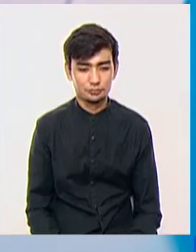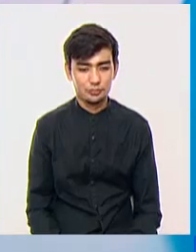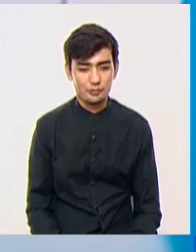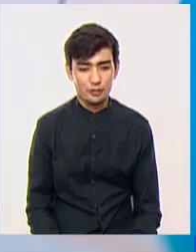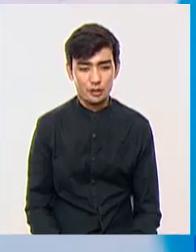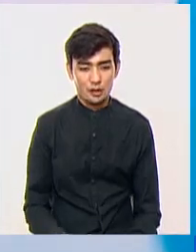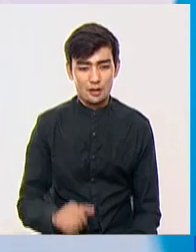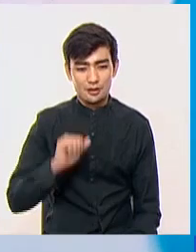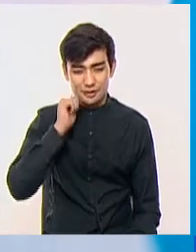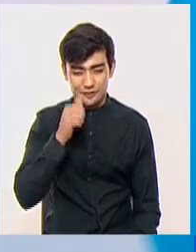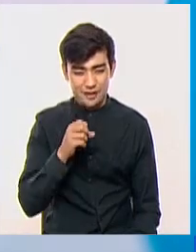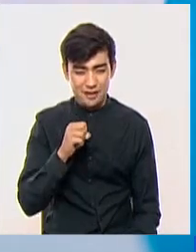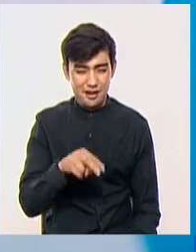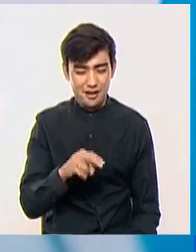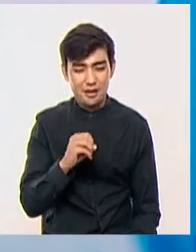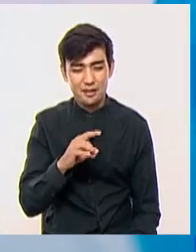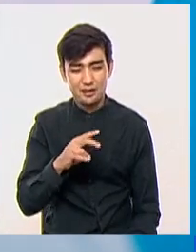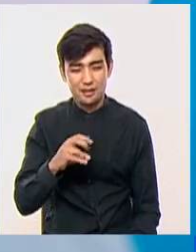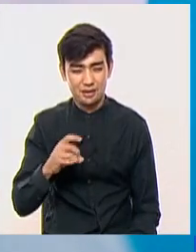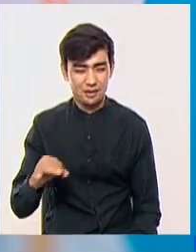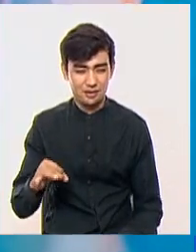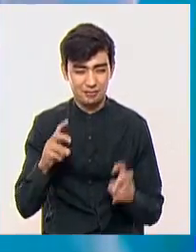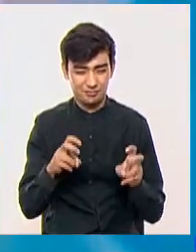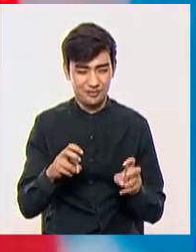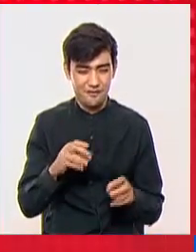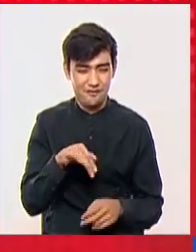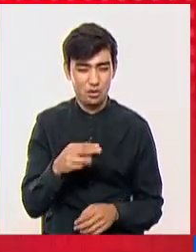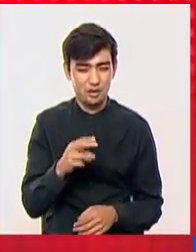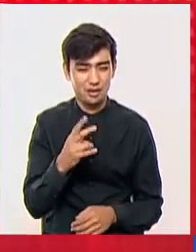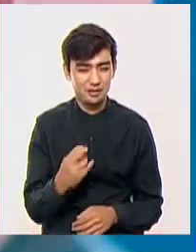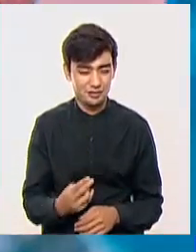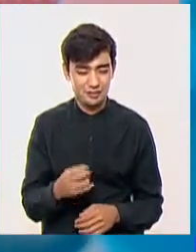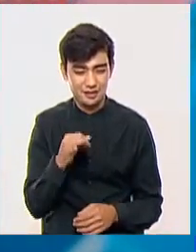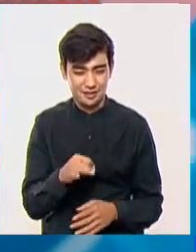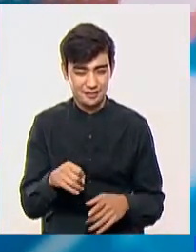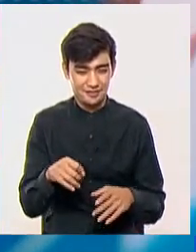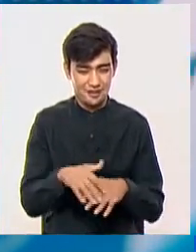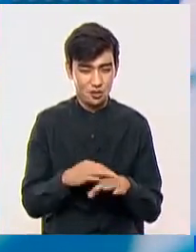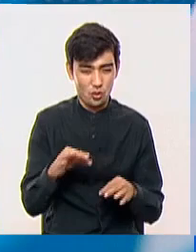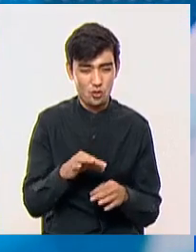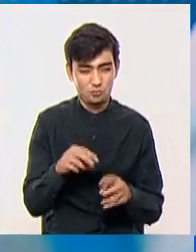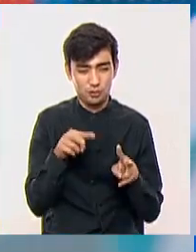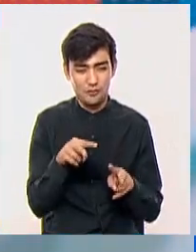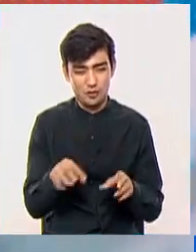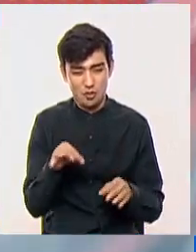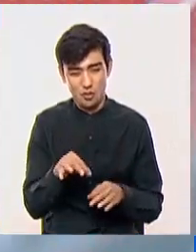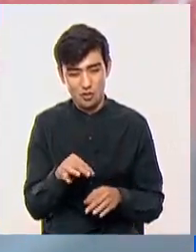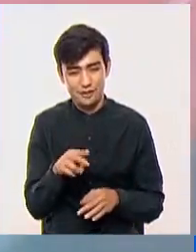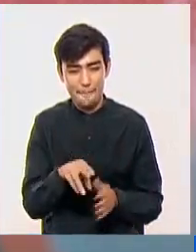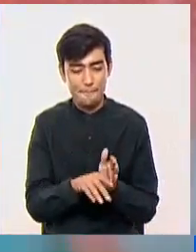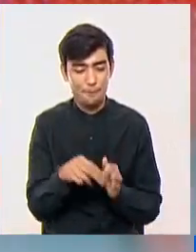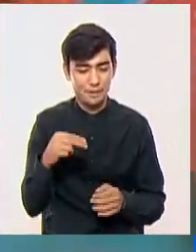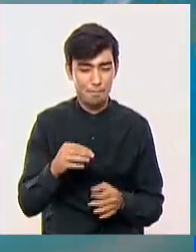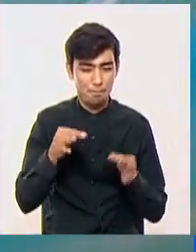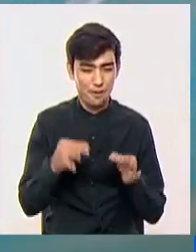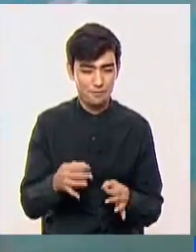басталмақ. Ел ертеңі қоғамдық қоры Қазақстандағы кезектен тыс президенттік сайлауға бақылаушыларды жинауды бастады.